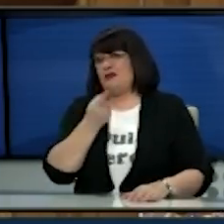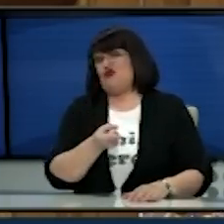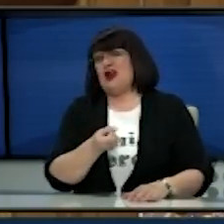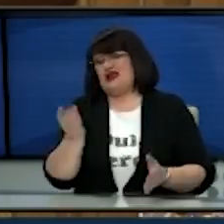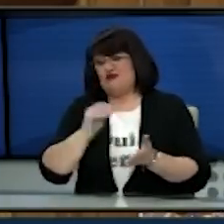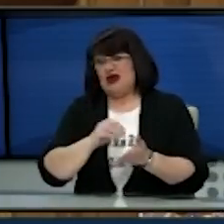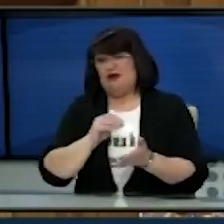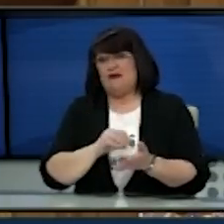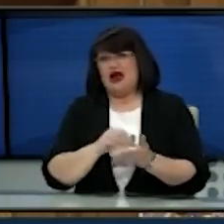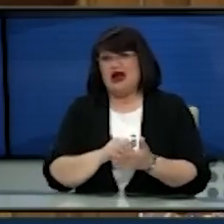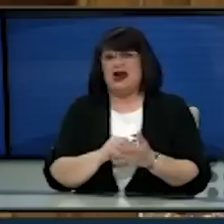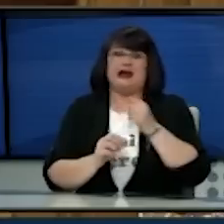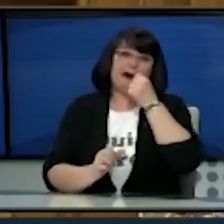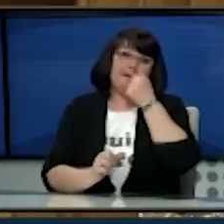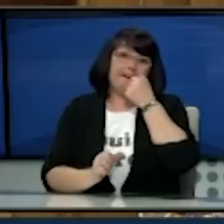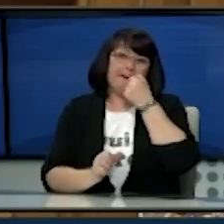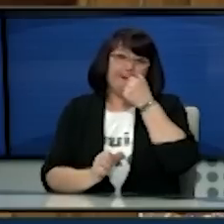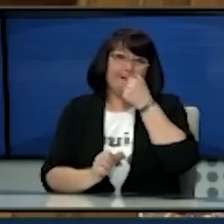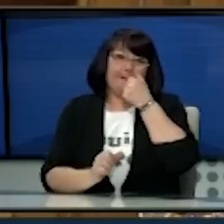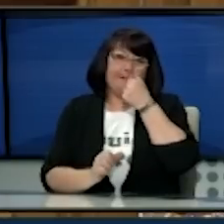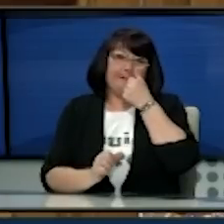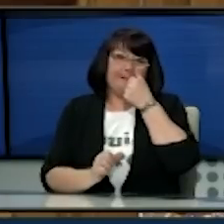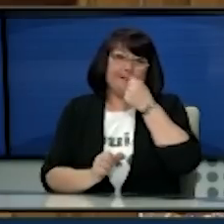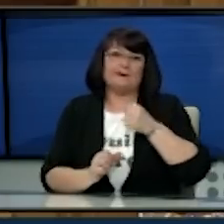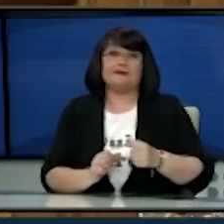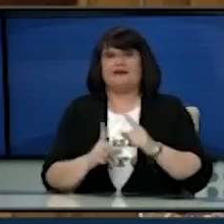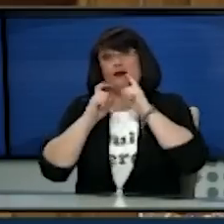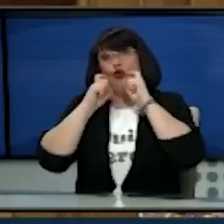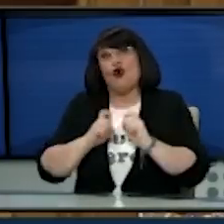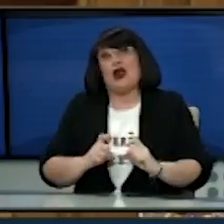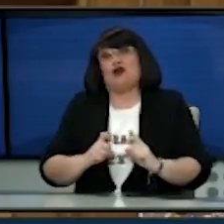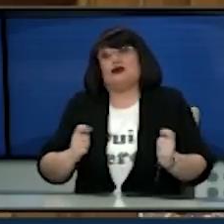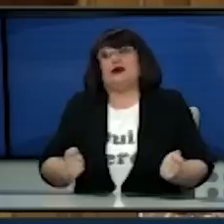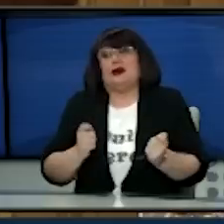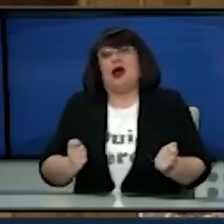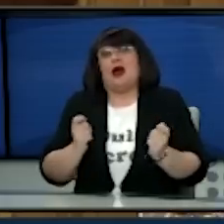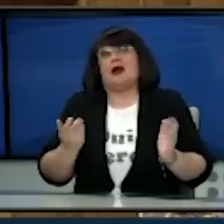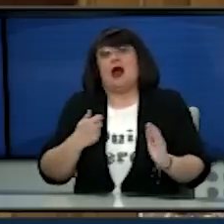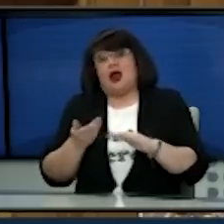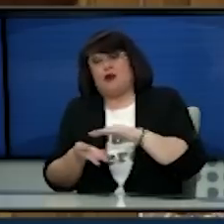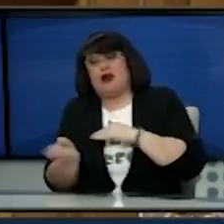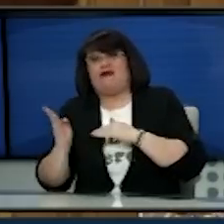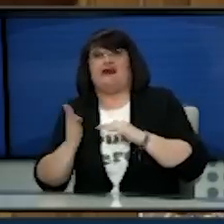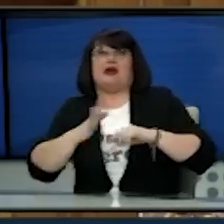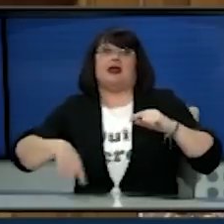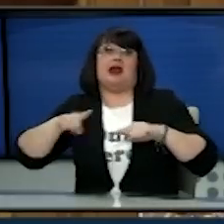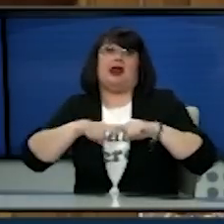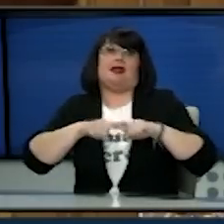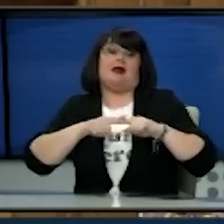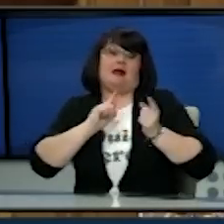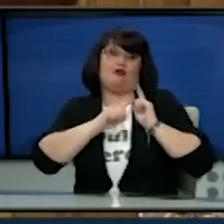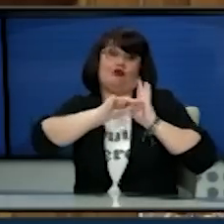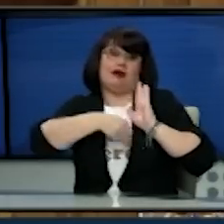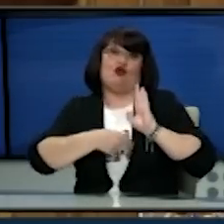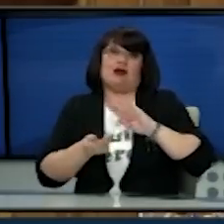πως ό,τι εφαρμόσατε ήταν από υποχρέωση για να βγάλετε τη χώρα από τα μνημόνια.